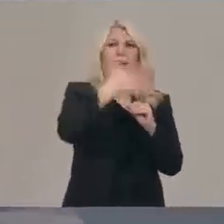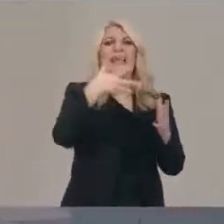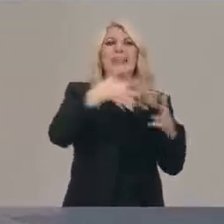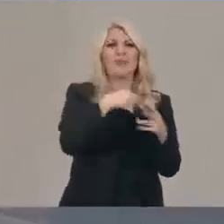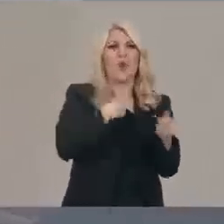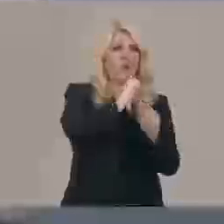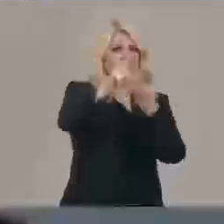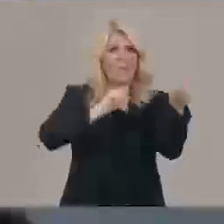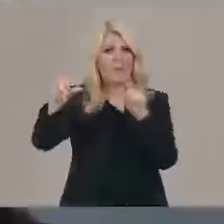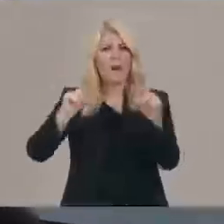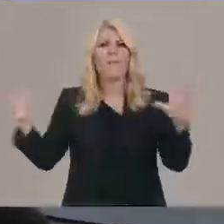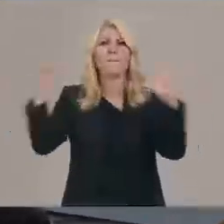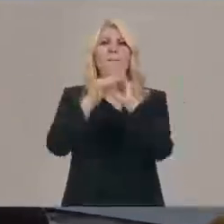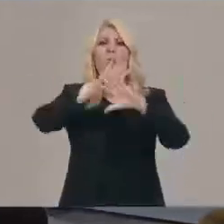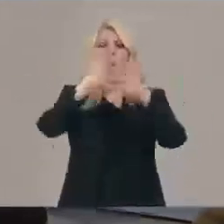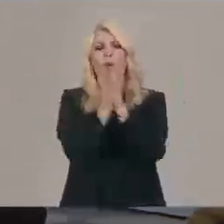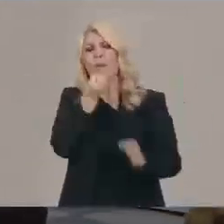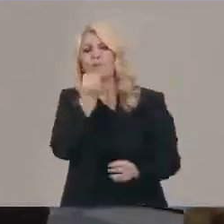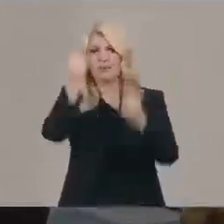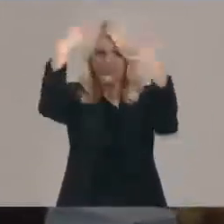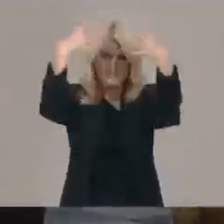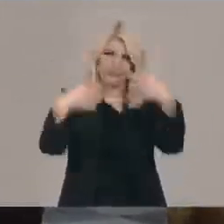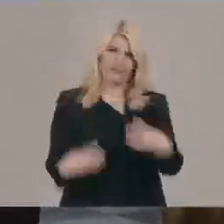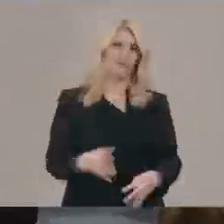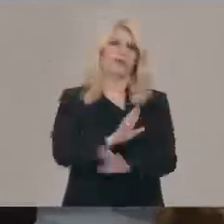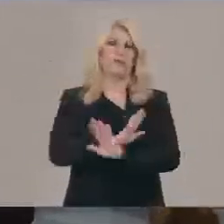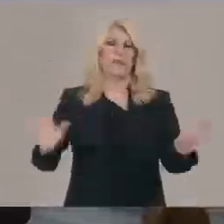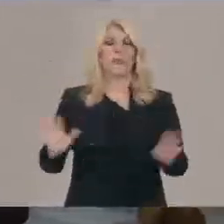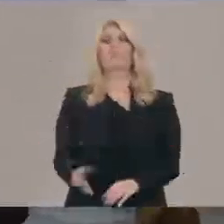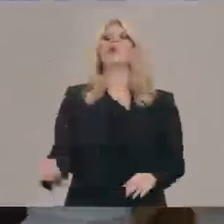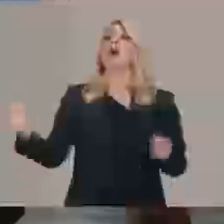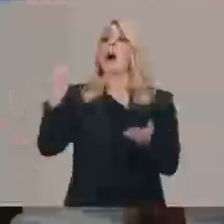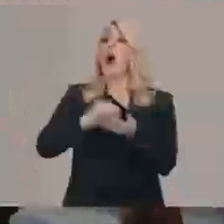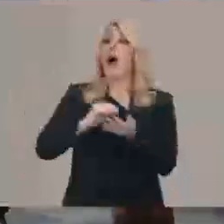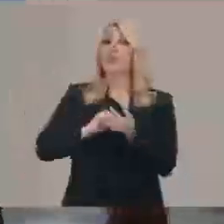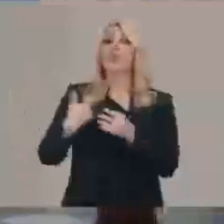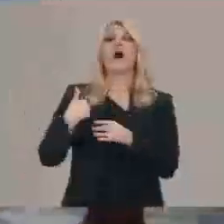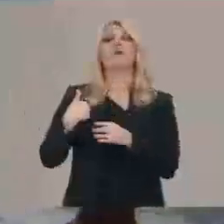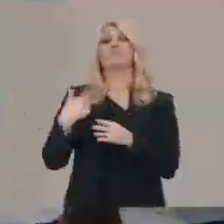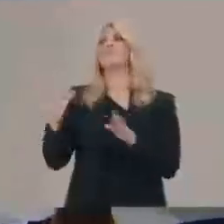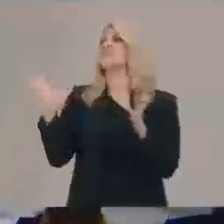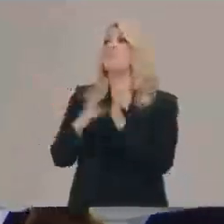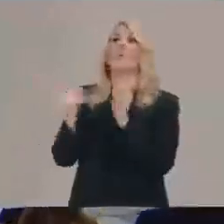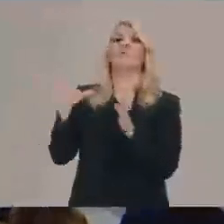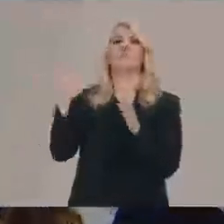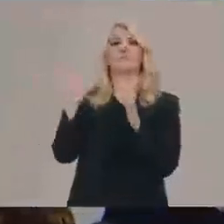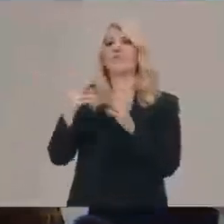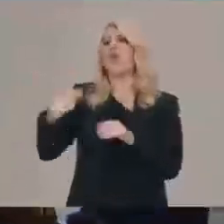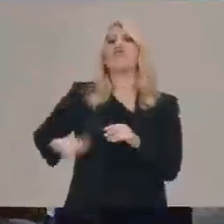ιδίως στις συναλλαγές με το δημόσιο. Έχουμε υποβάλει αίτημα στην Ευρωπαϊκή Επιτροπή και υποθέτω θα